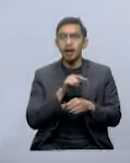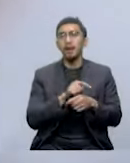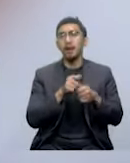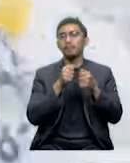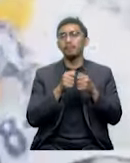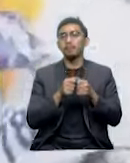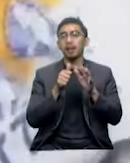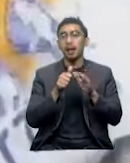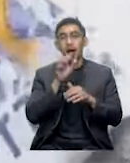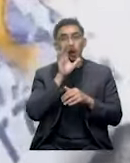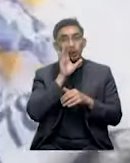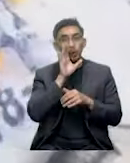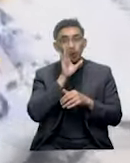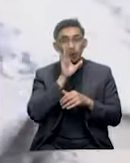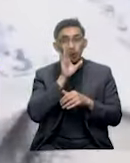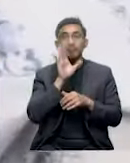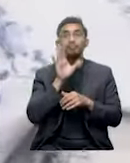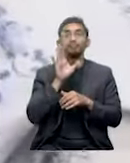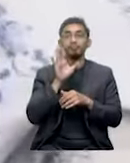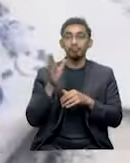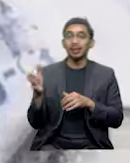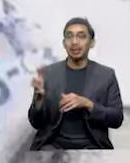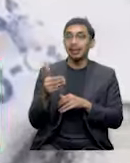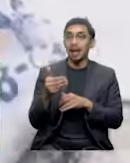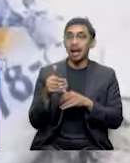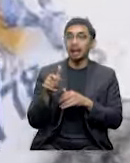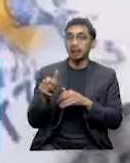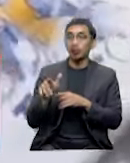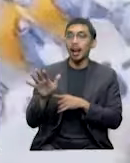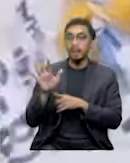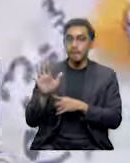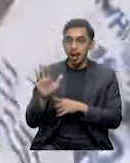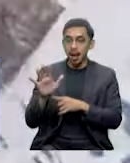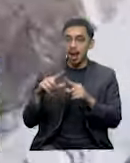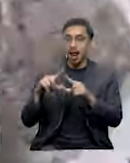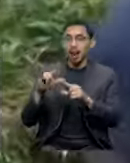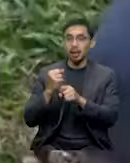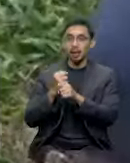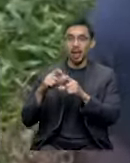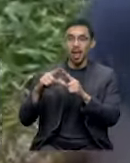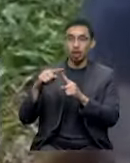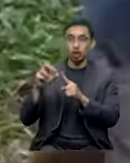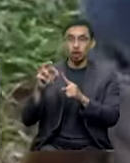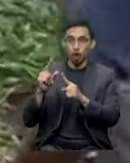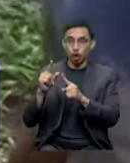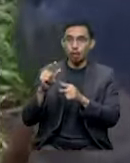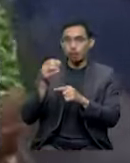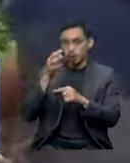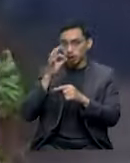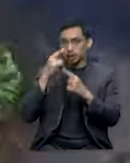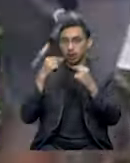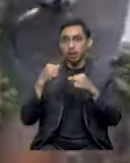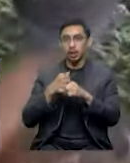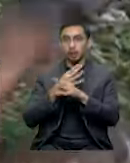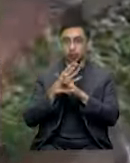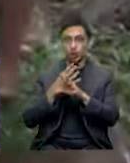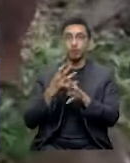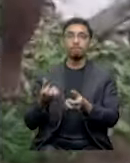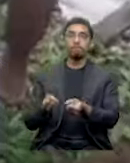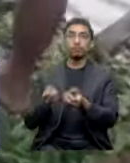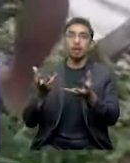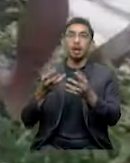lalu. Sementara 5 ekor ikan aligator gar milik Priyono dimusnahkan aparat Polda Jawa Timur dan Balai Pengelola Sumber